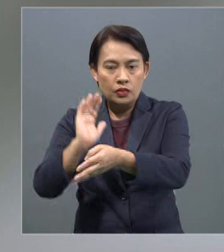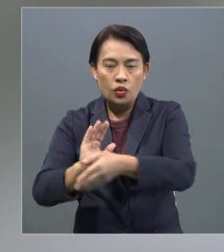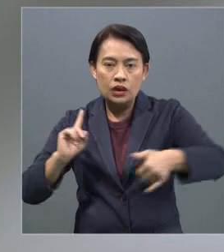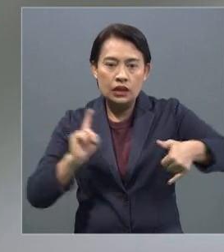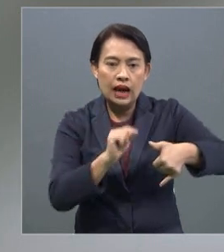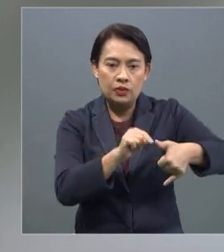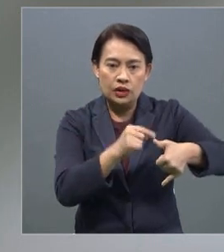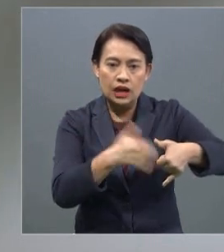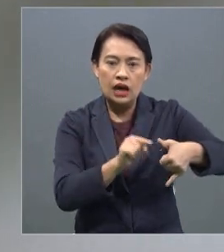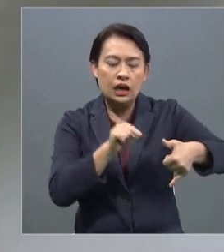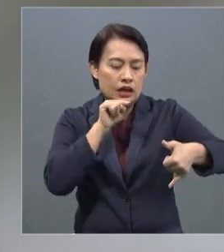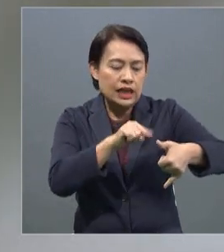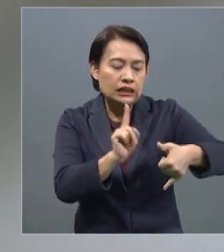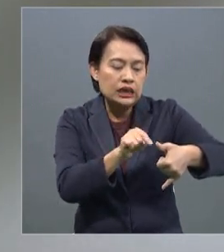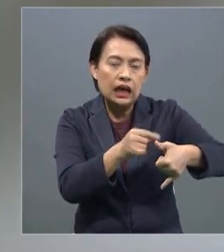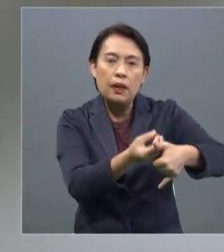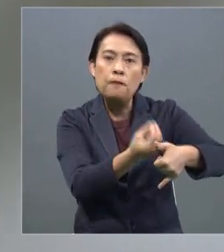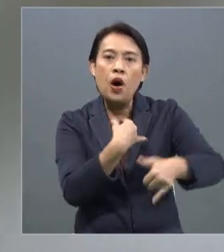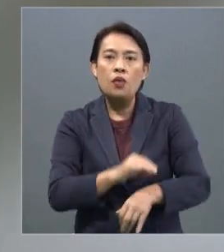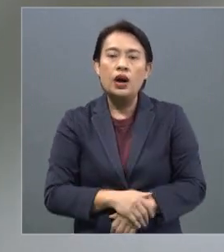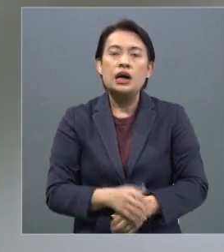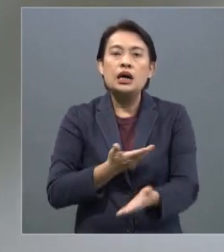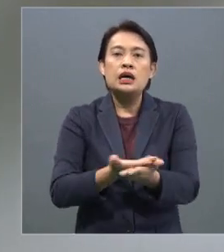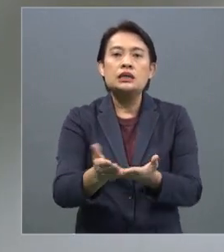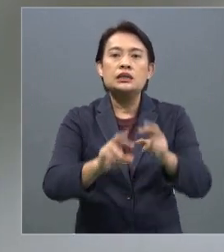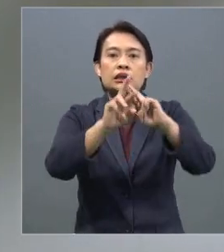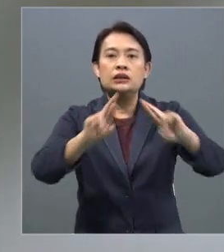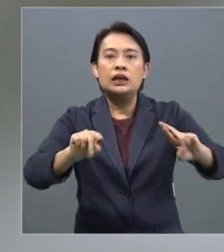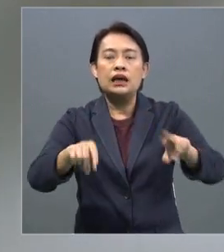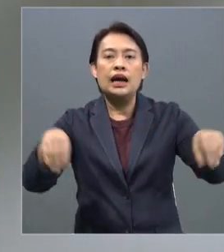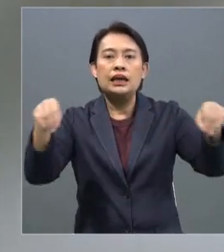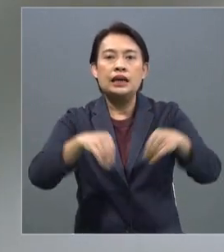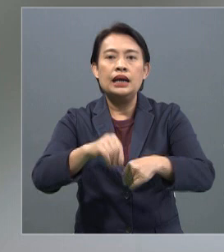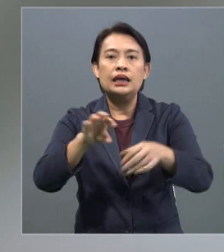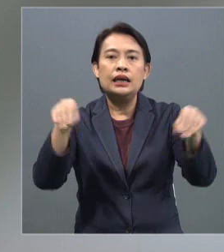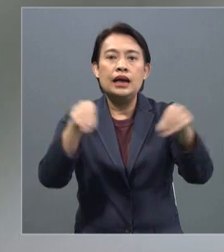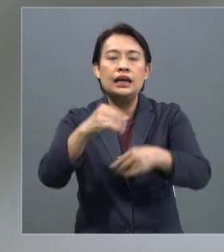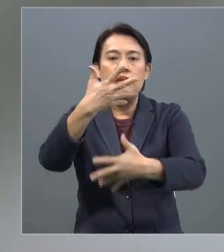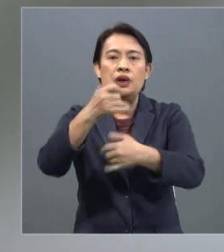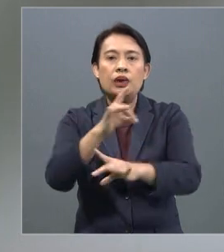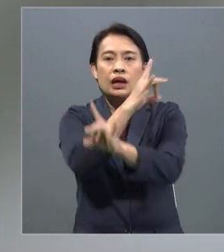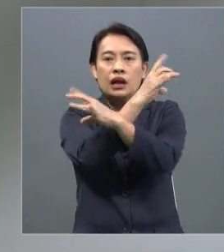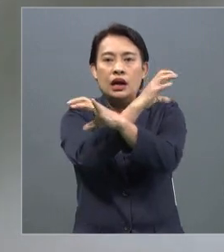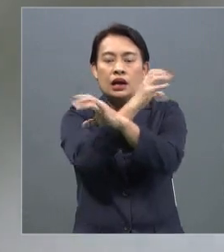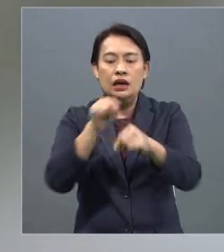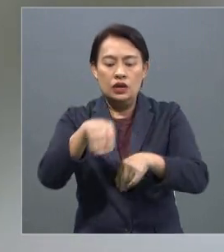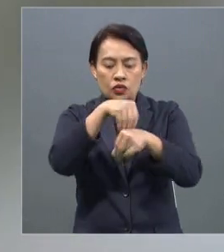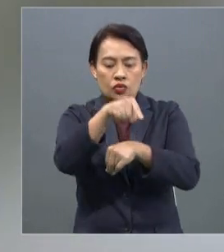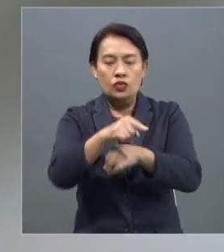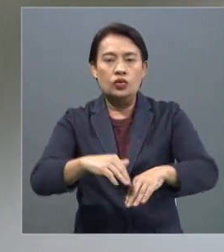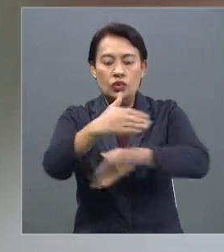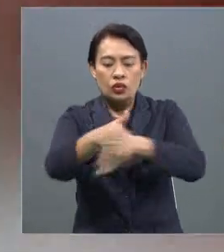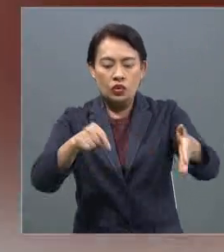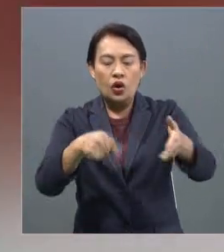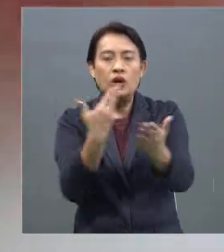สั่งมาจากไหนเขาก็บอกเขาเนี่ยไปซื้อมาจากร้านค้าในย่านสำเพ็งนี่แหละลังนึงเนี่ยประมาณ 1,400บาทแล้วเขาก็เอาไป